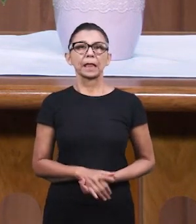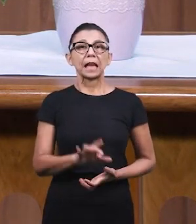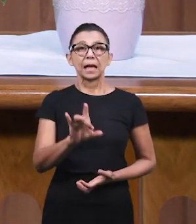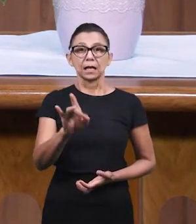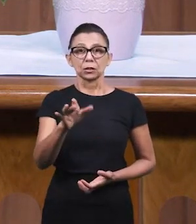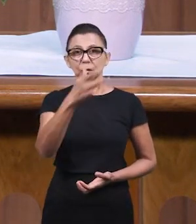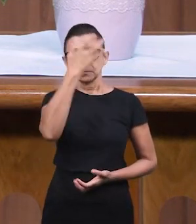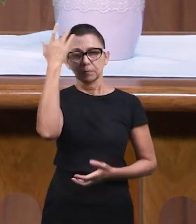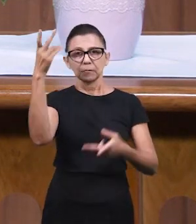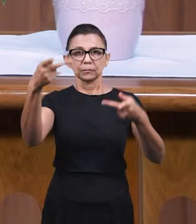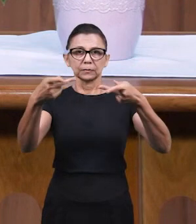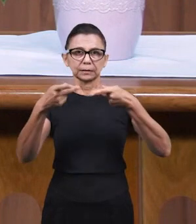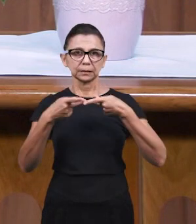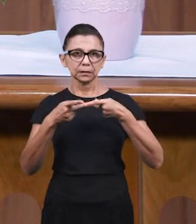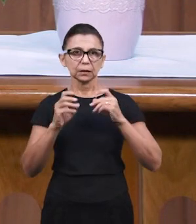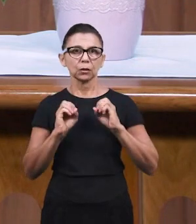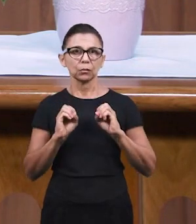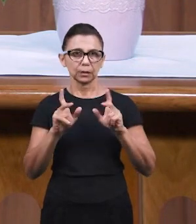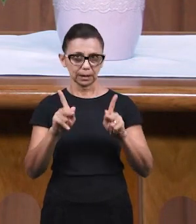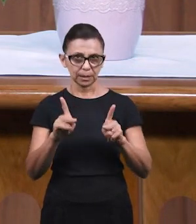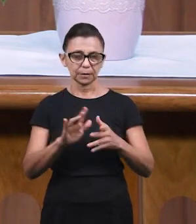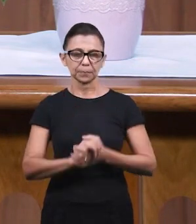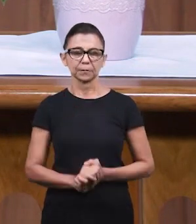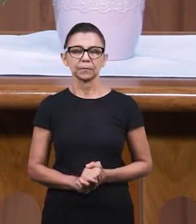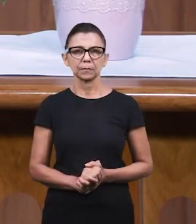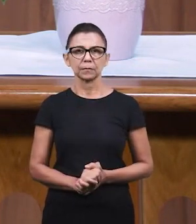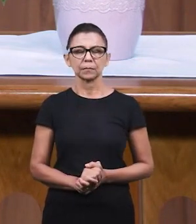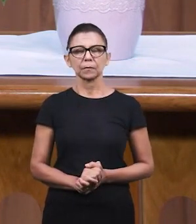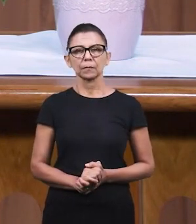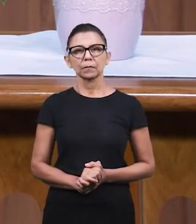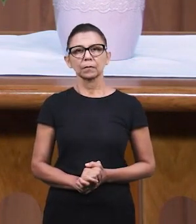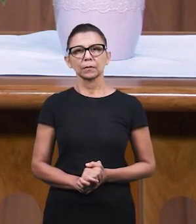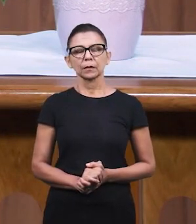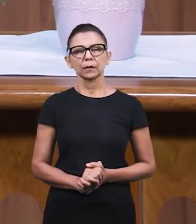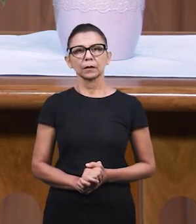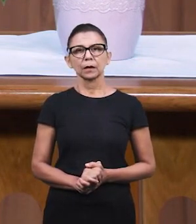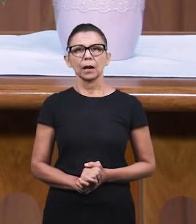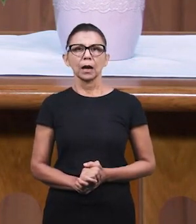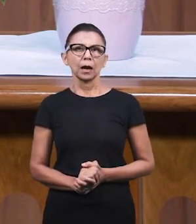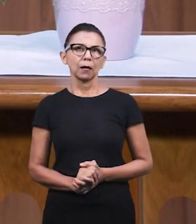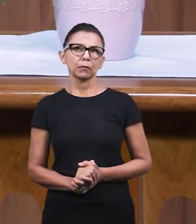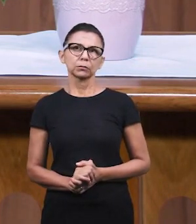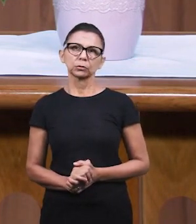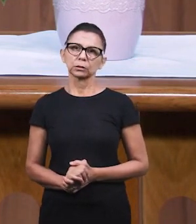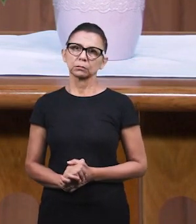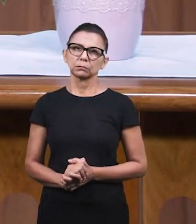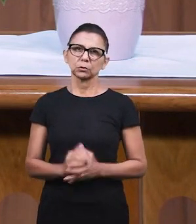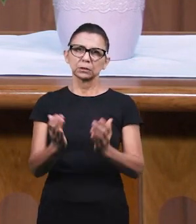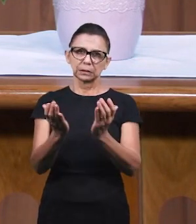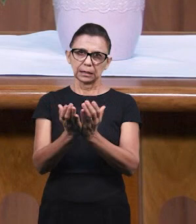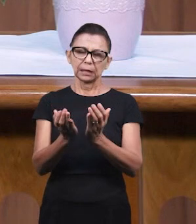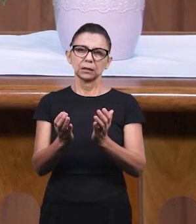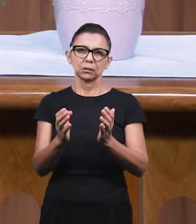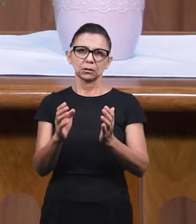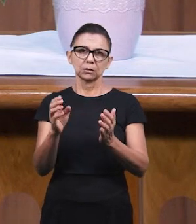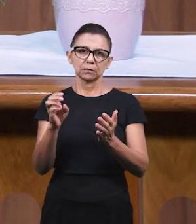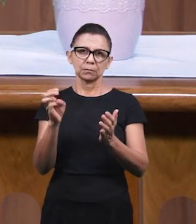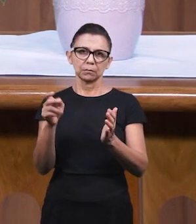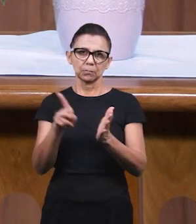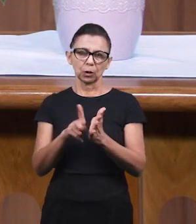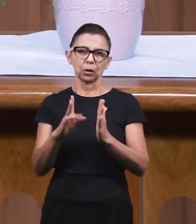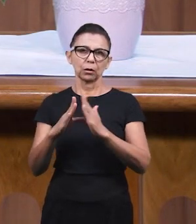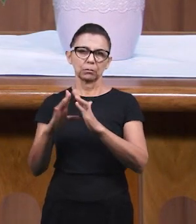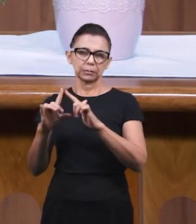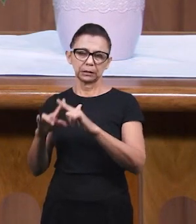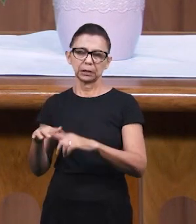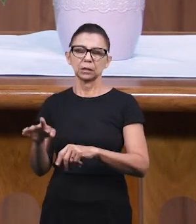помолятся за вас. И этот номер, он для всех тех, кто еще не является членами церкви Маранафа,